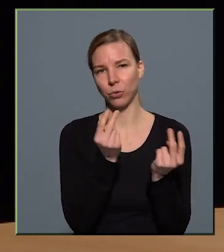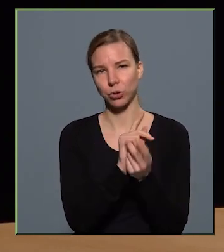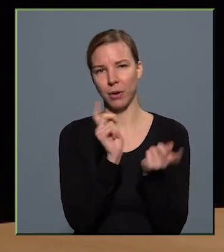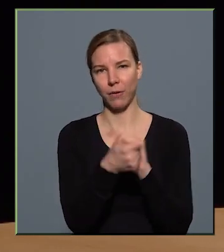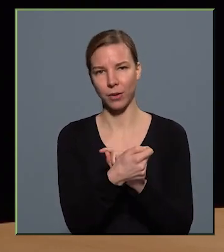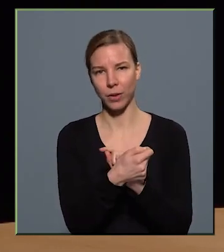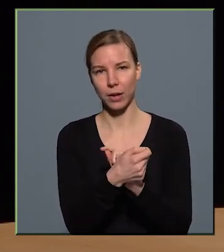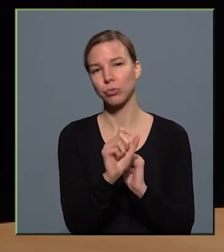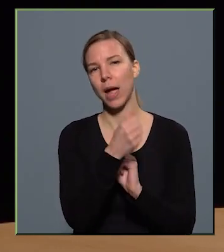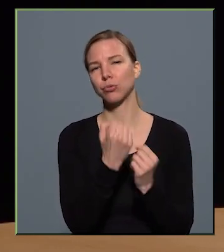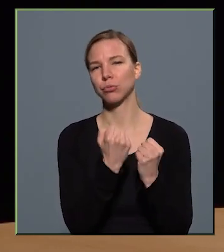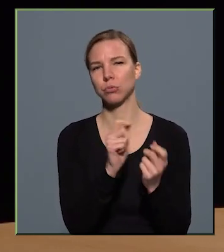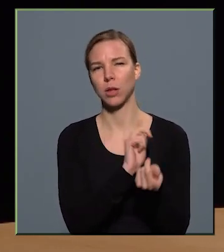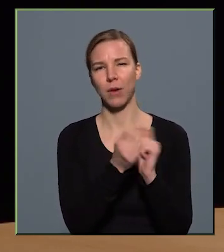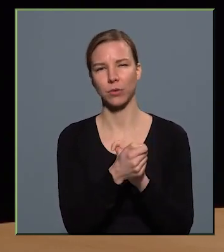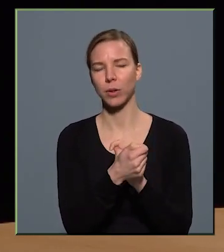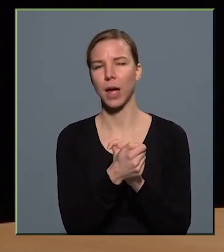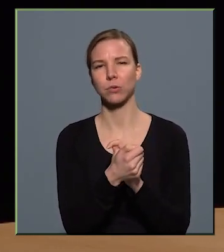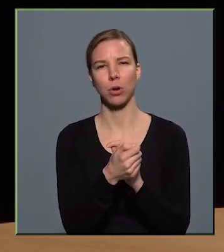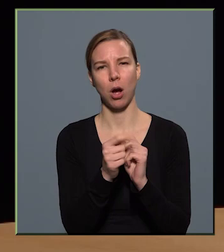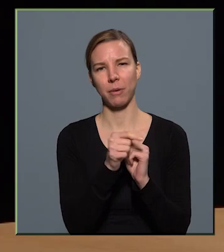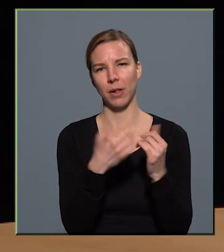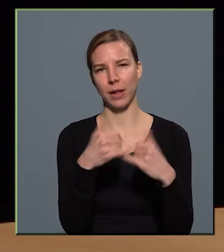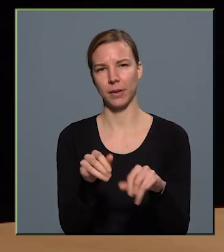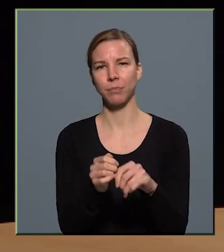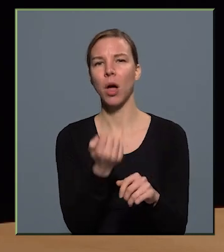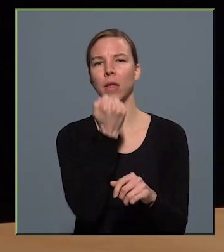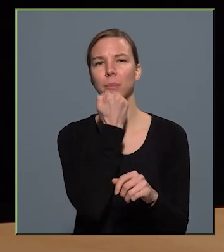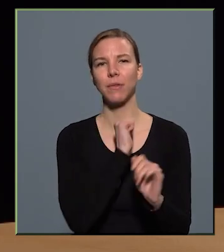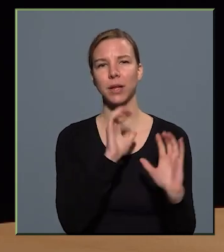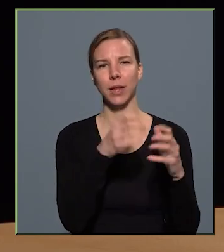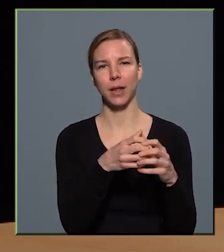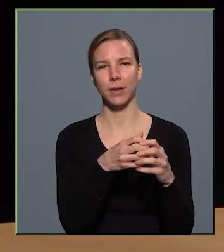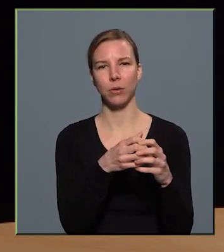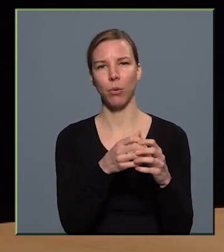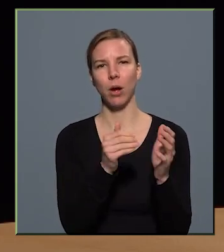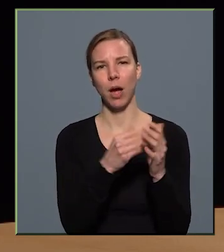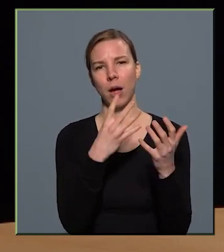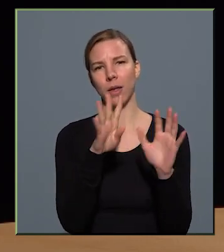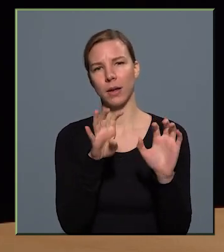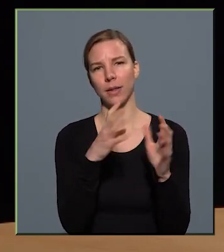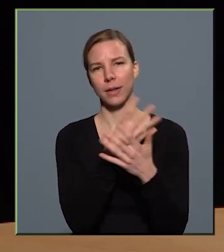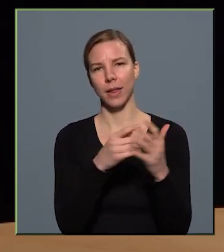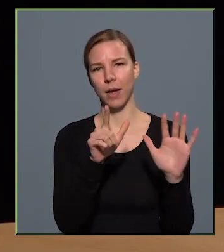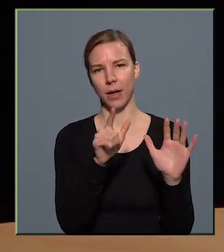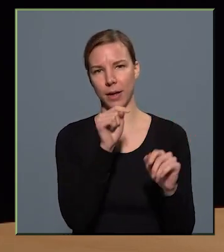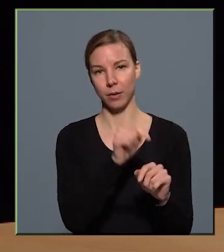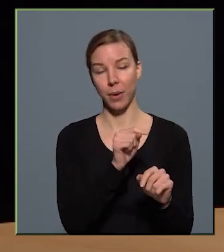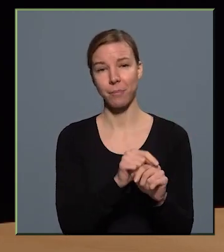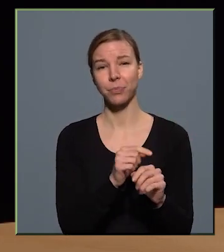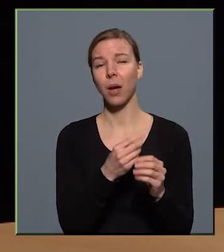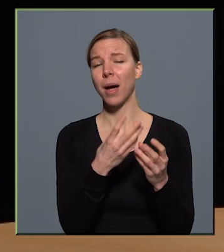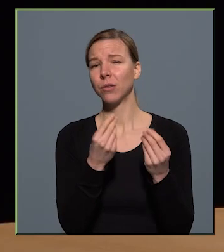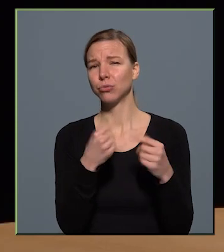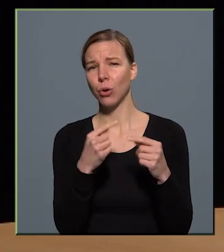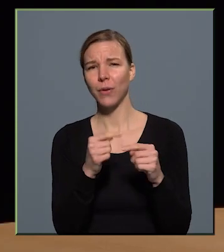változás az első tulajdonképpen, amivel nagyon-nagyon sok változással indult, hogy ez a privatizáció 97-ben. Ezt azóta nagyon sokféleképpen értékelték,